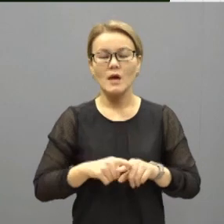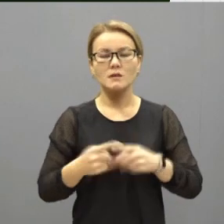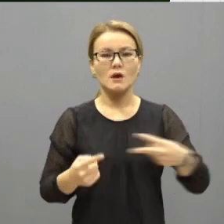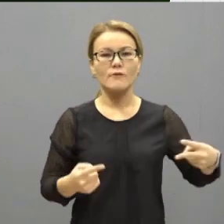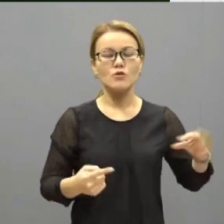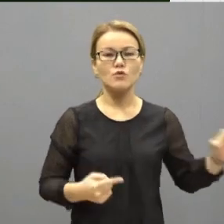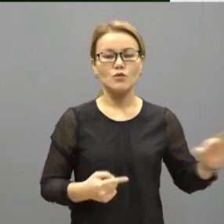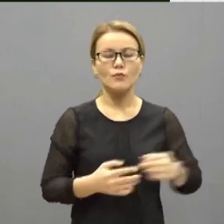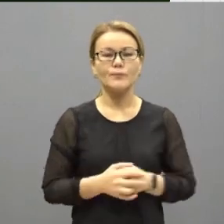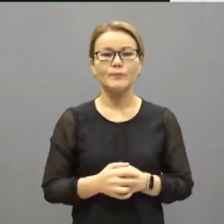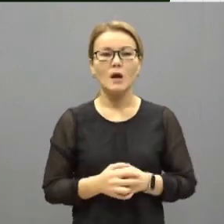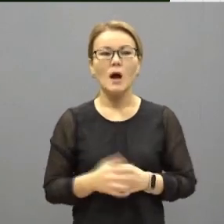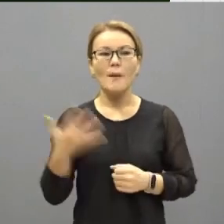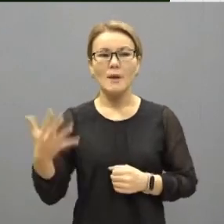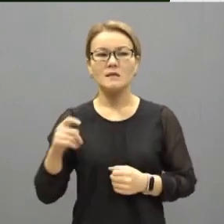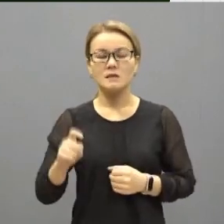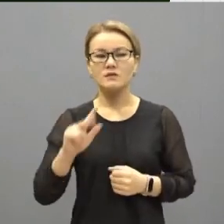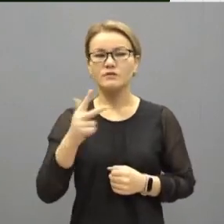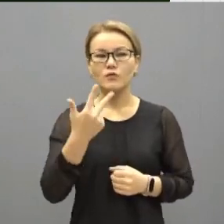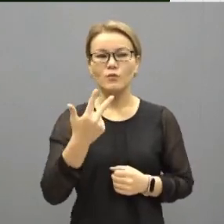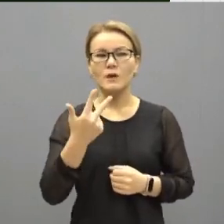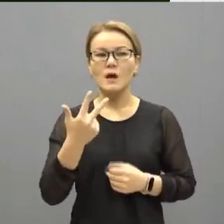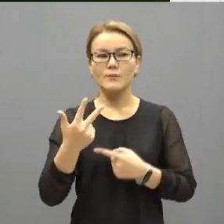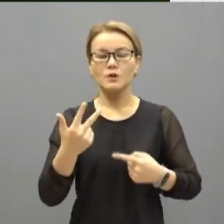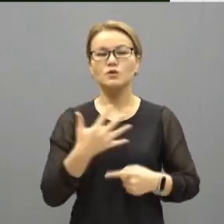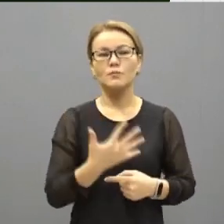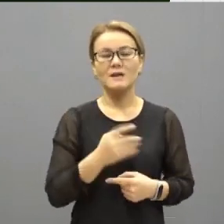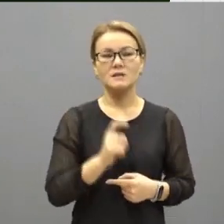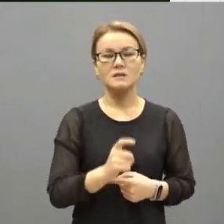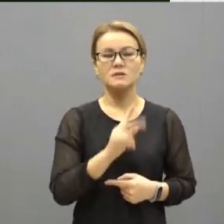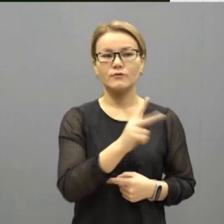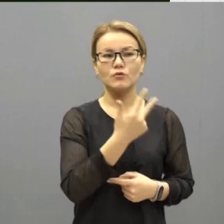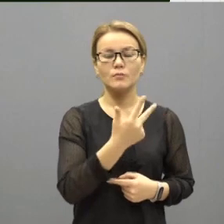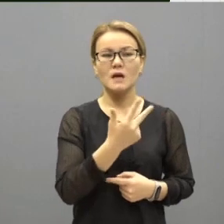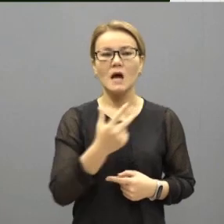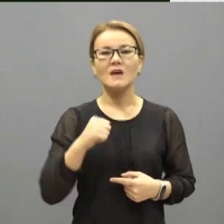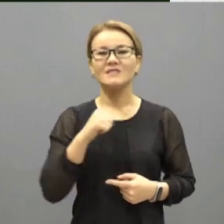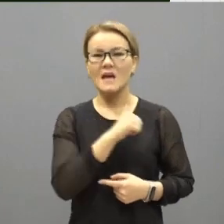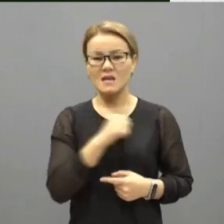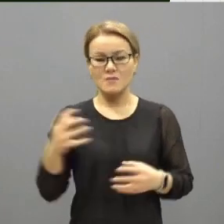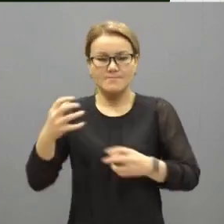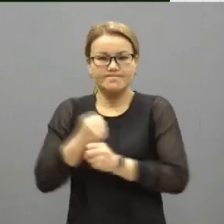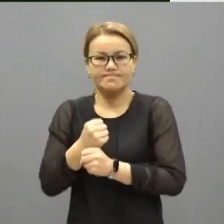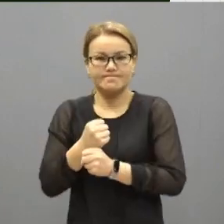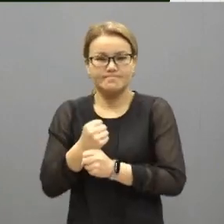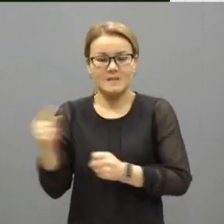нулю. 5х в кубе и минус 5х в кубе